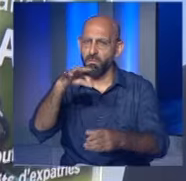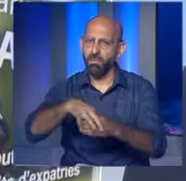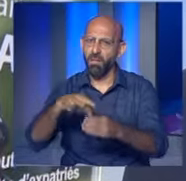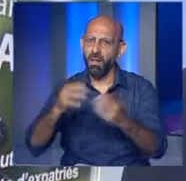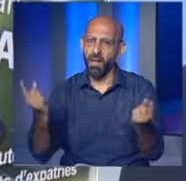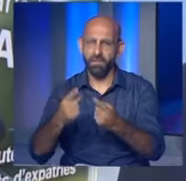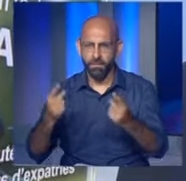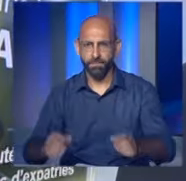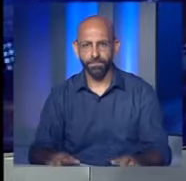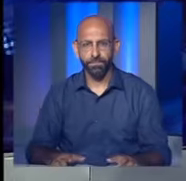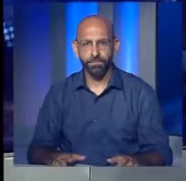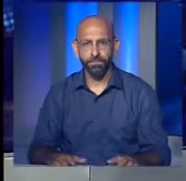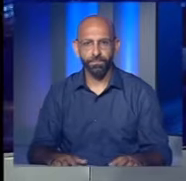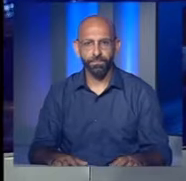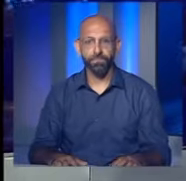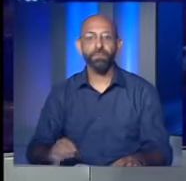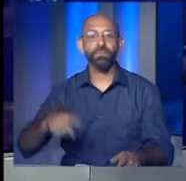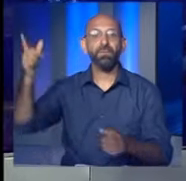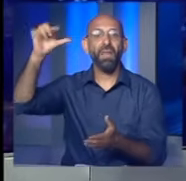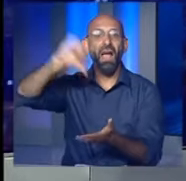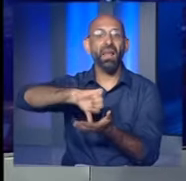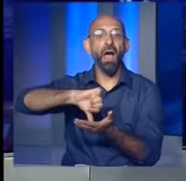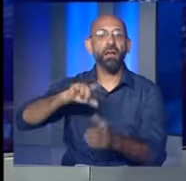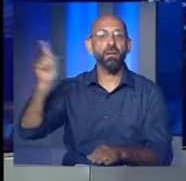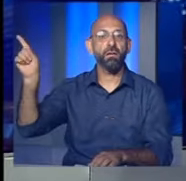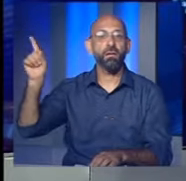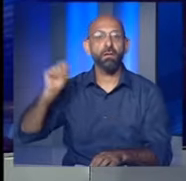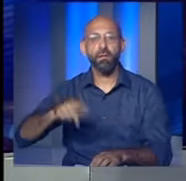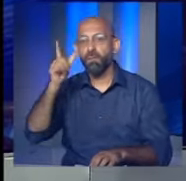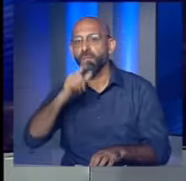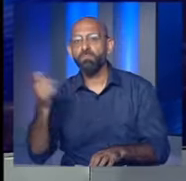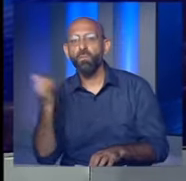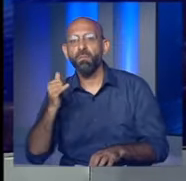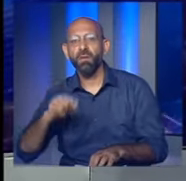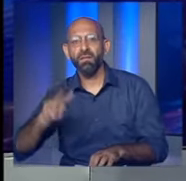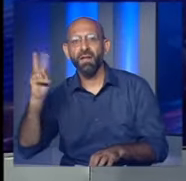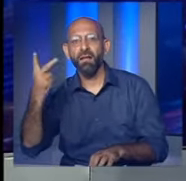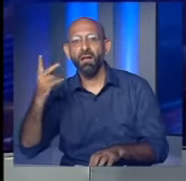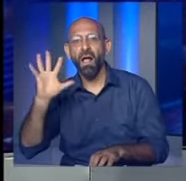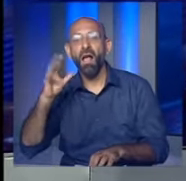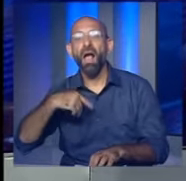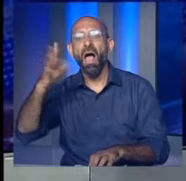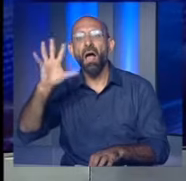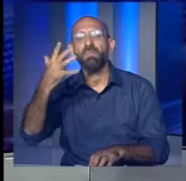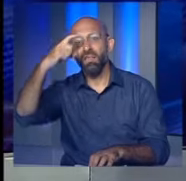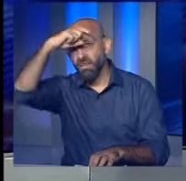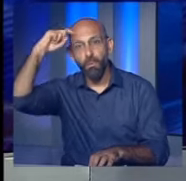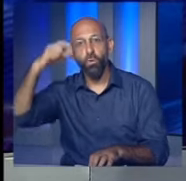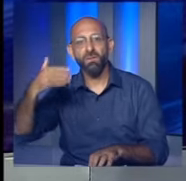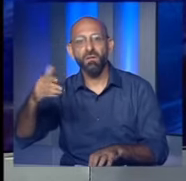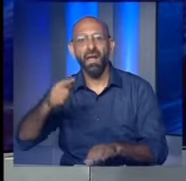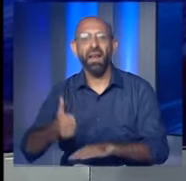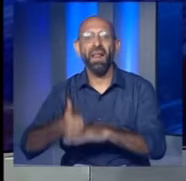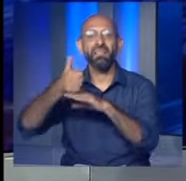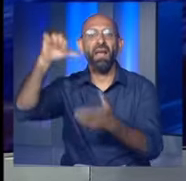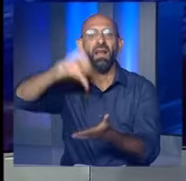12 مرشحا والى طهران تؤول الانتخابات الرئاسيه الى الجوله الثانيه في الخامس من تموز لاختيار رئيس لايران